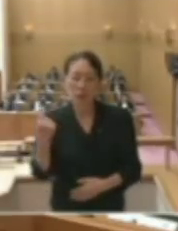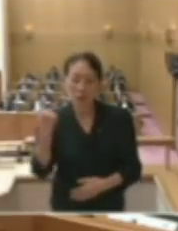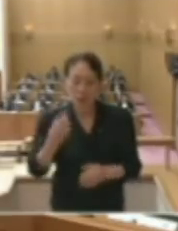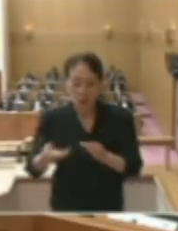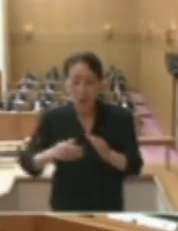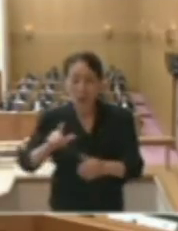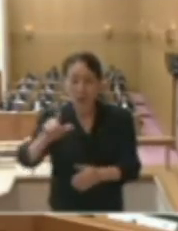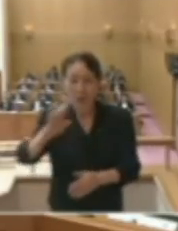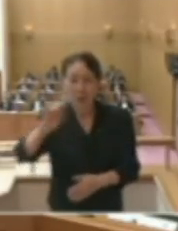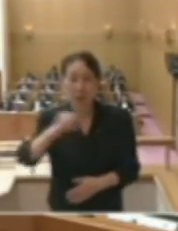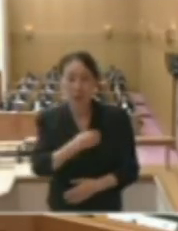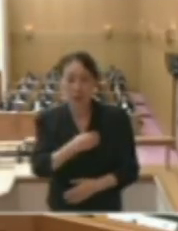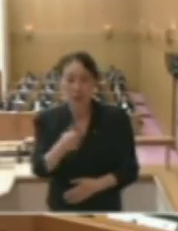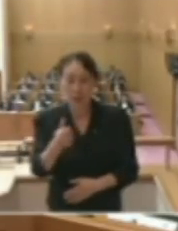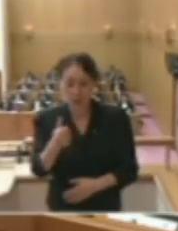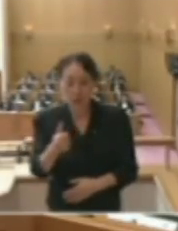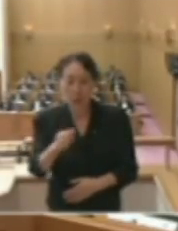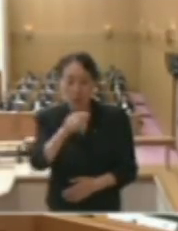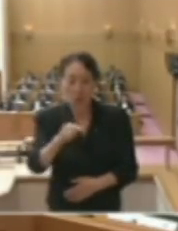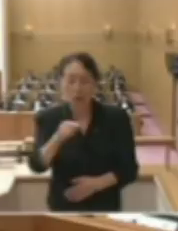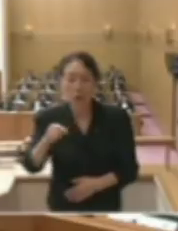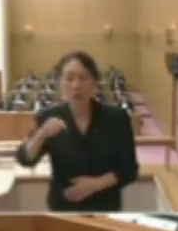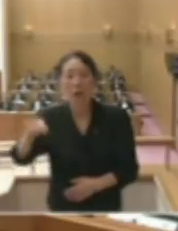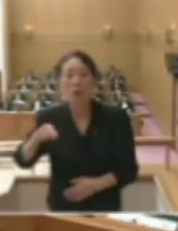の Q&A に関する、も